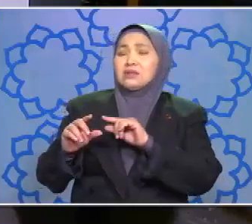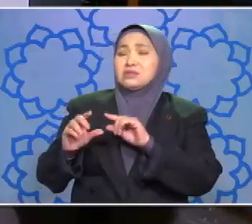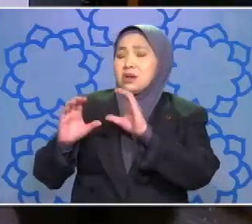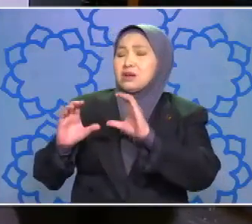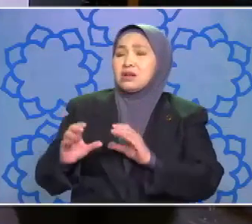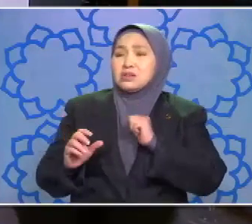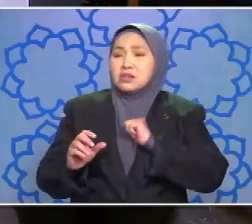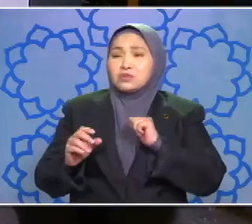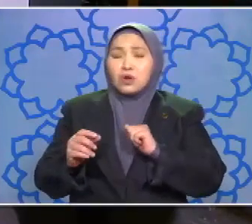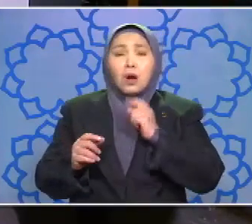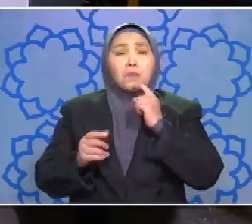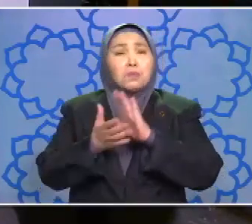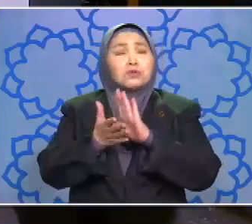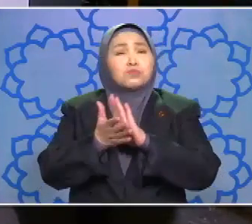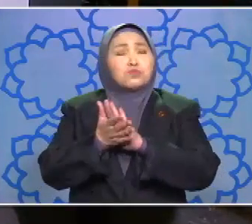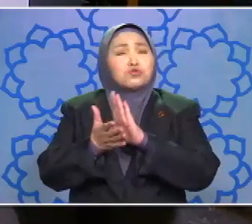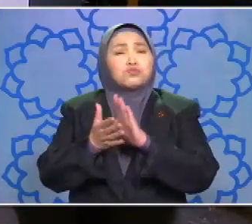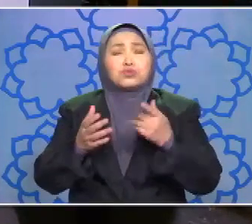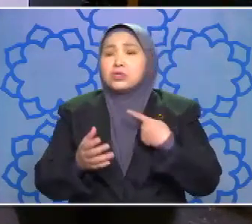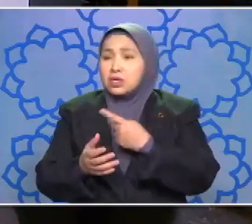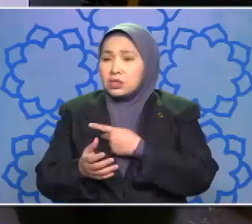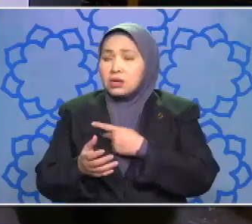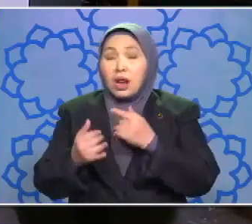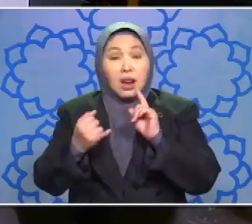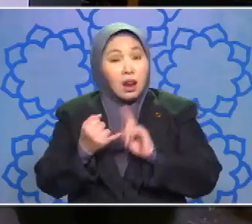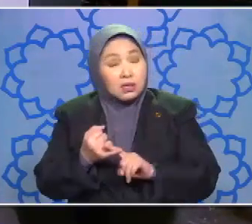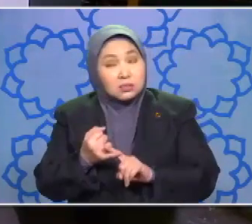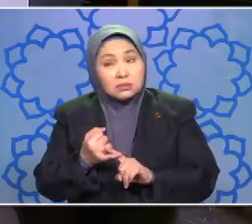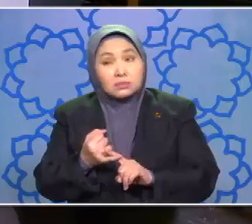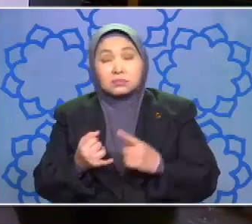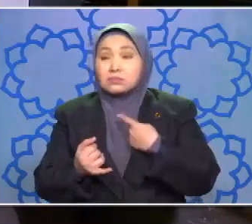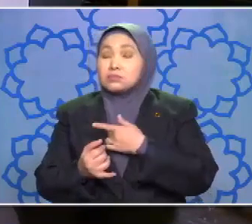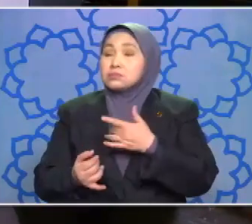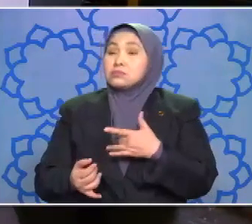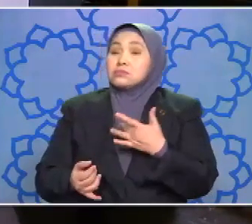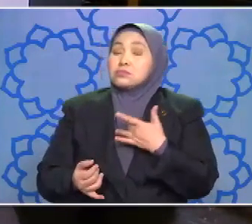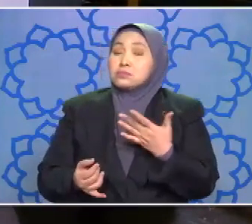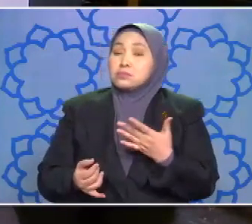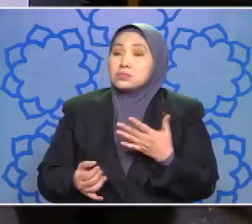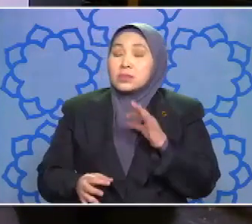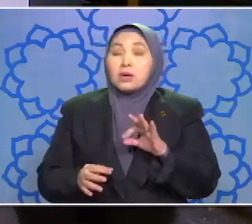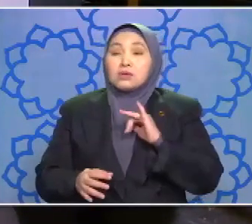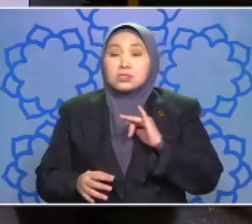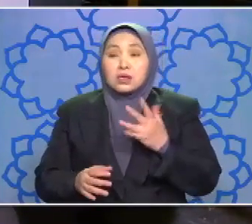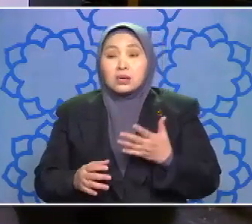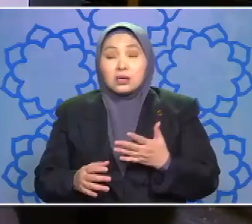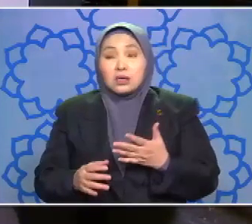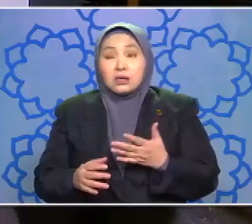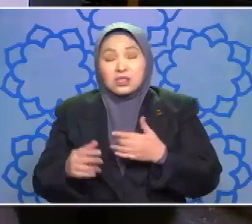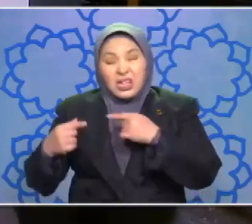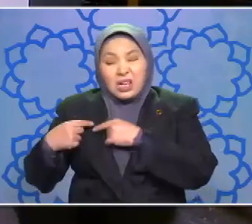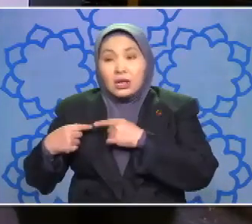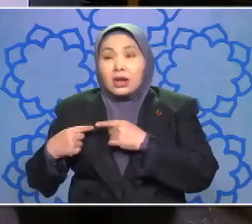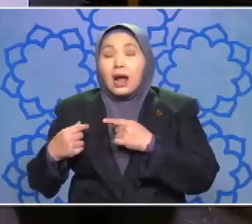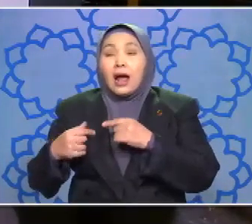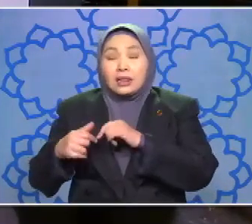dah puji-puji angkat kita apa sebagainya, akhirnya apa? Kita rasakan bahawa kalau saya sakitkan hati follower saya, nanti